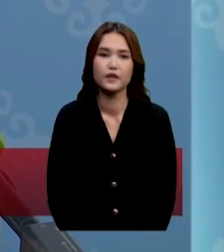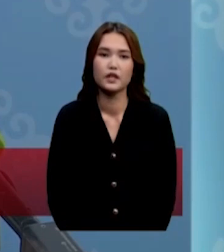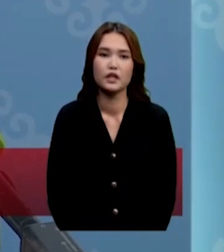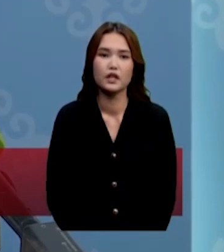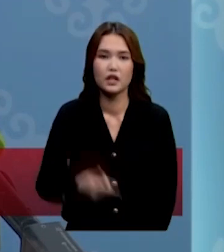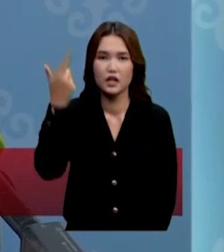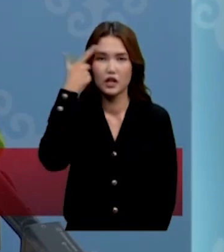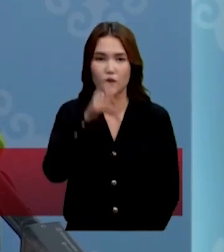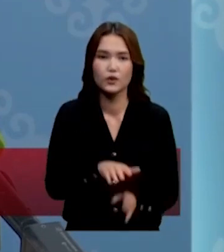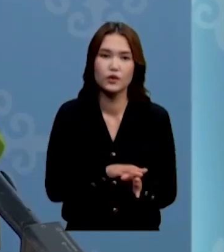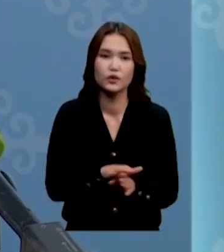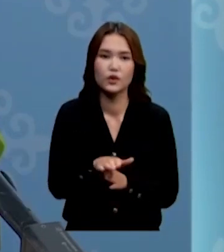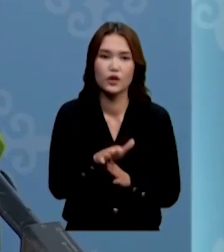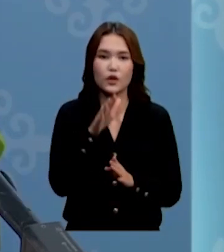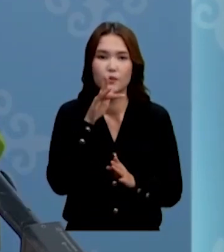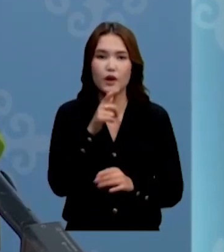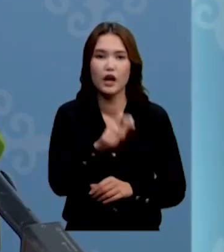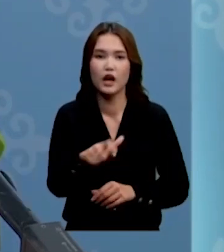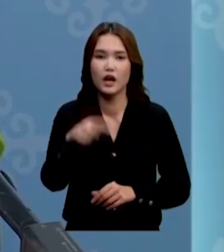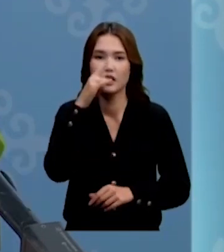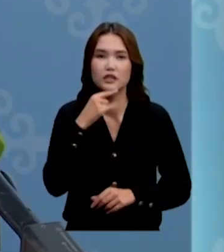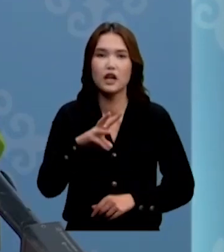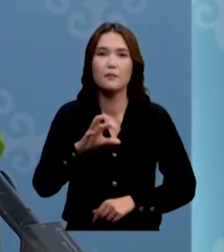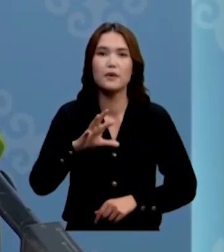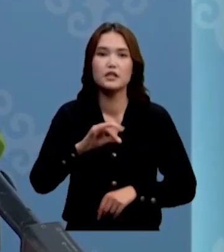біз толық дайынбыз. Азаматтарымыз Мысыр